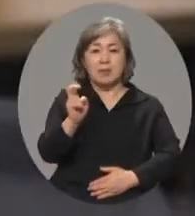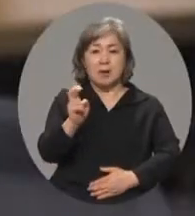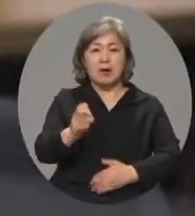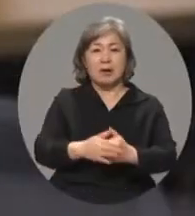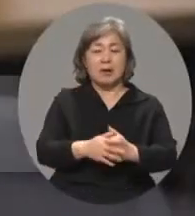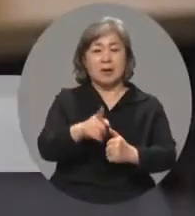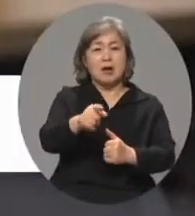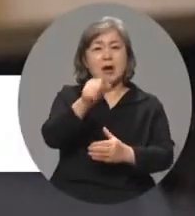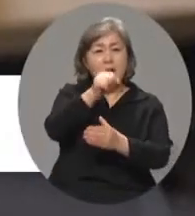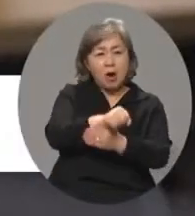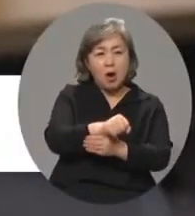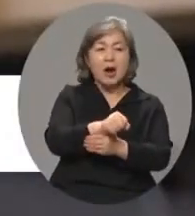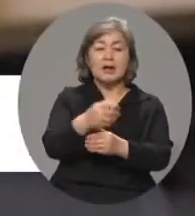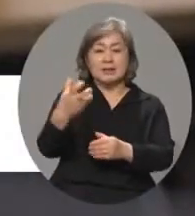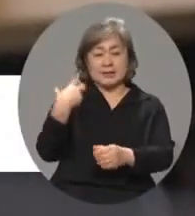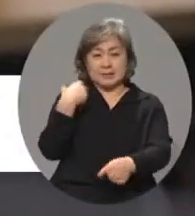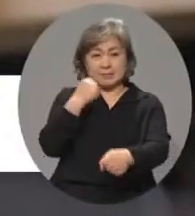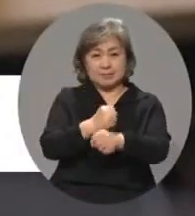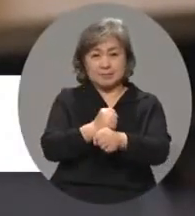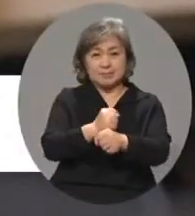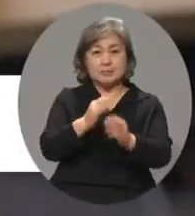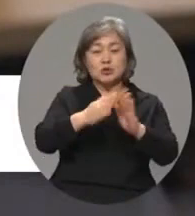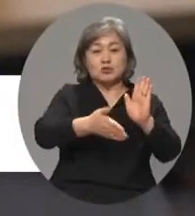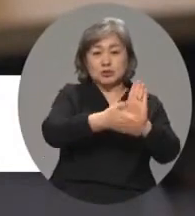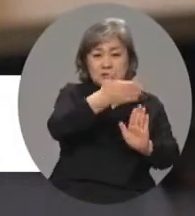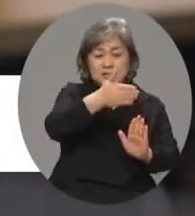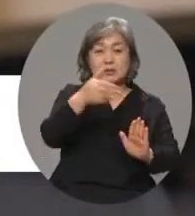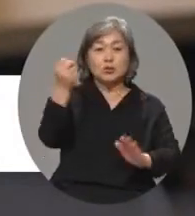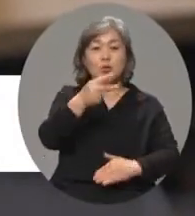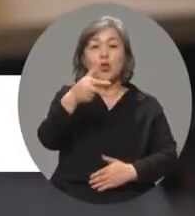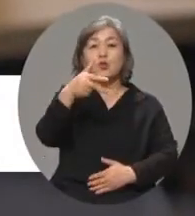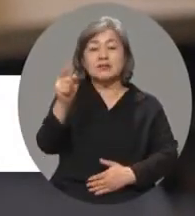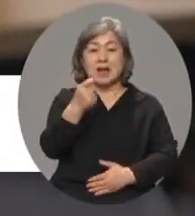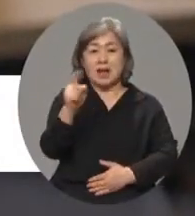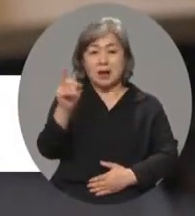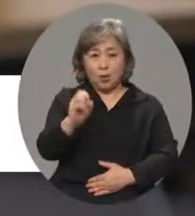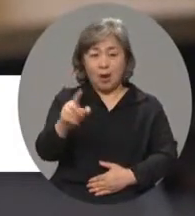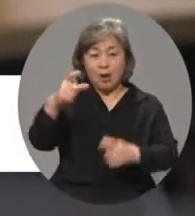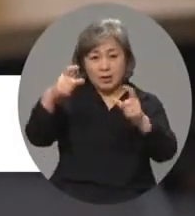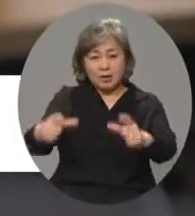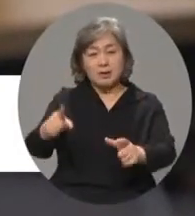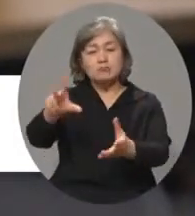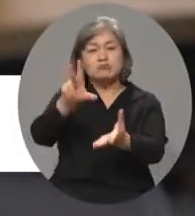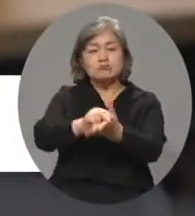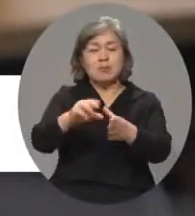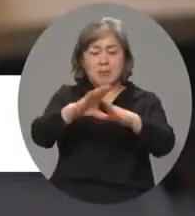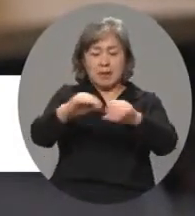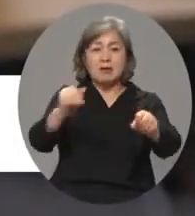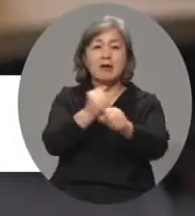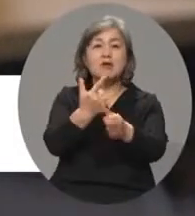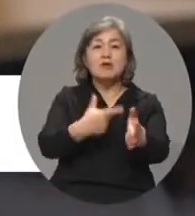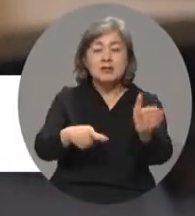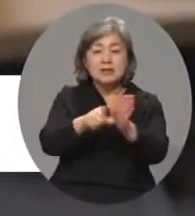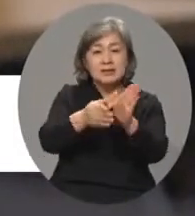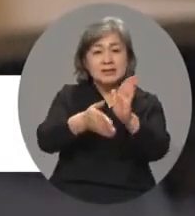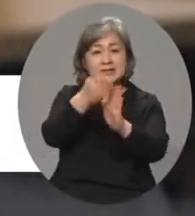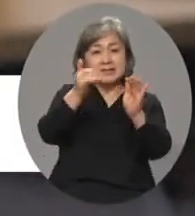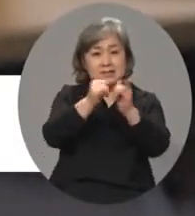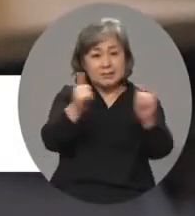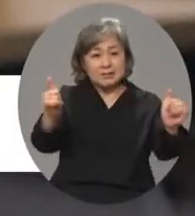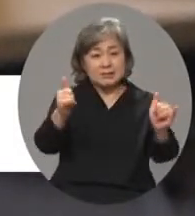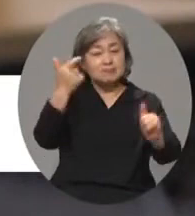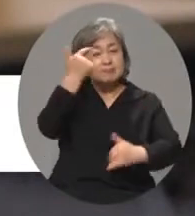우노 가 당선된 전주 수와 4 업종 자 광우 절구 이 문제를 해결하기 위해서 시민들을 우리는